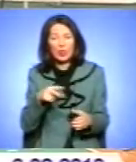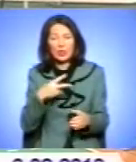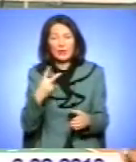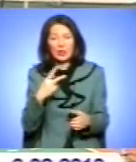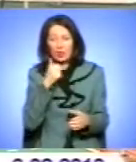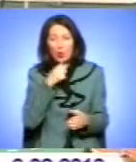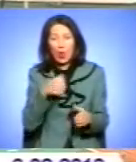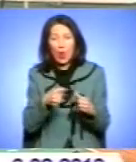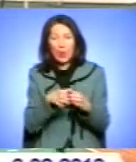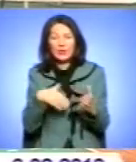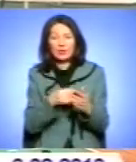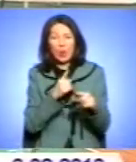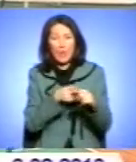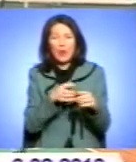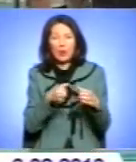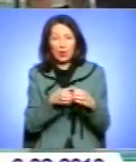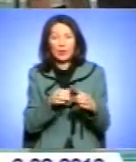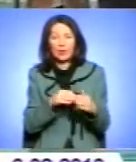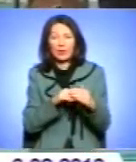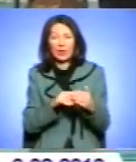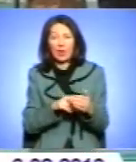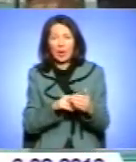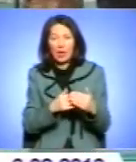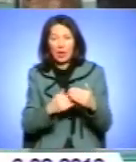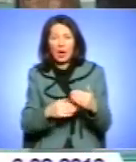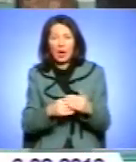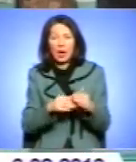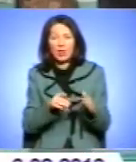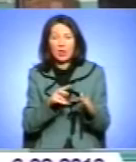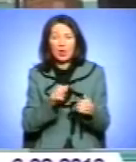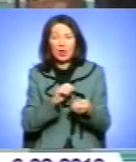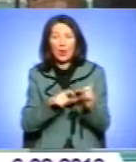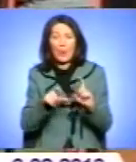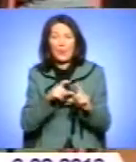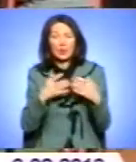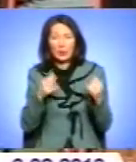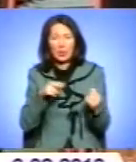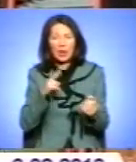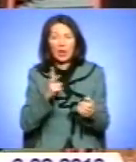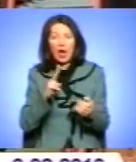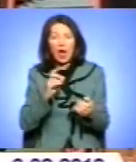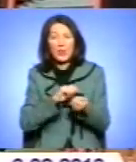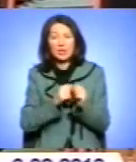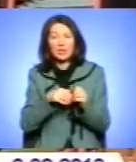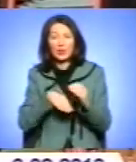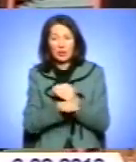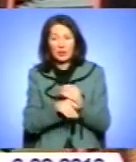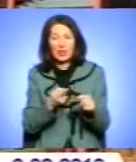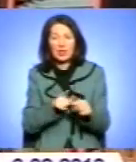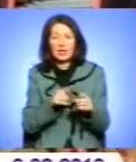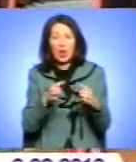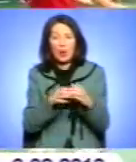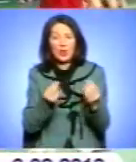команда у своїй підгрупі поступається лише спортсменам із Кам'янець-Подільського. Зауважимо, ця команда грала колись у суперлізі, тож залишається